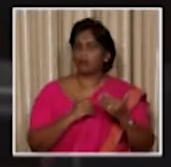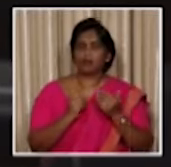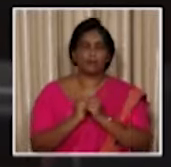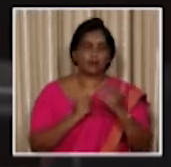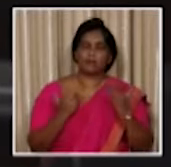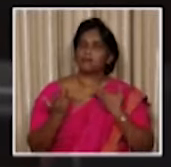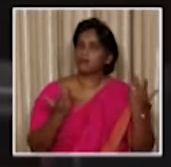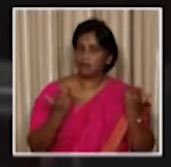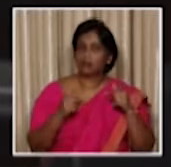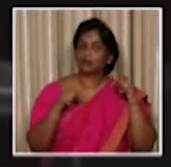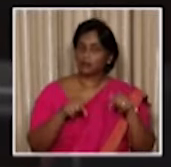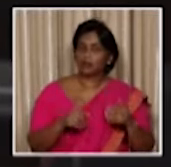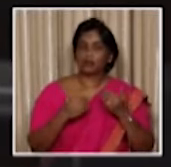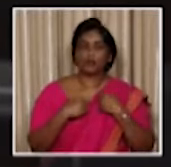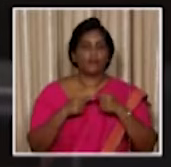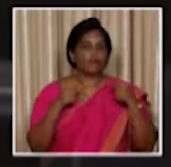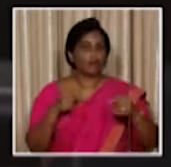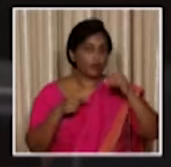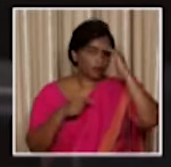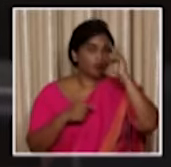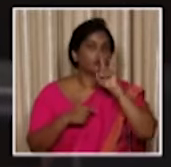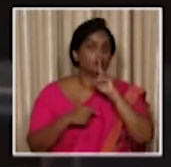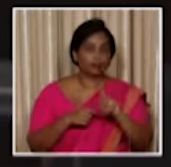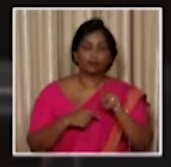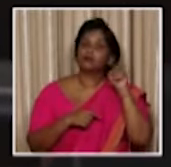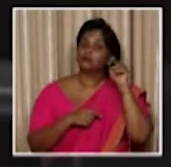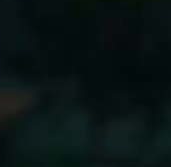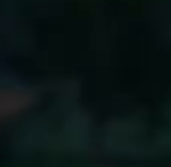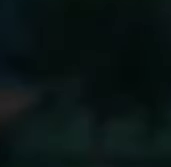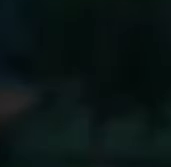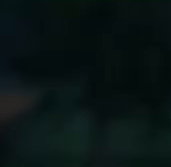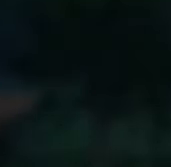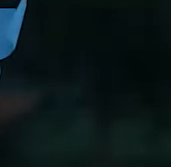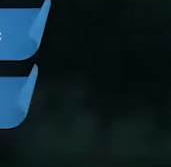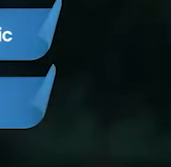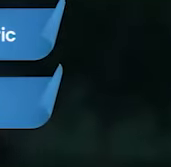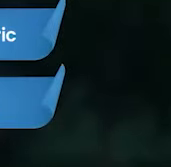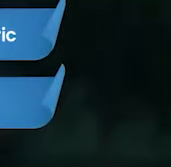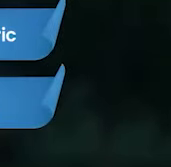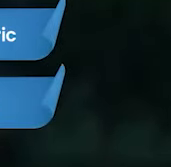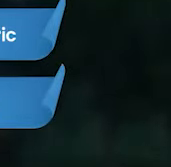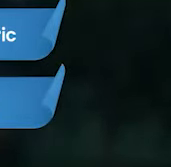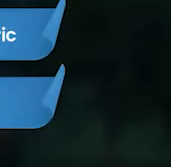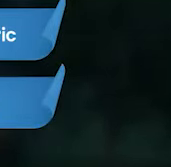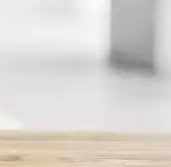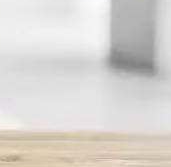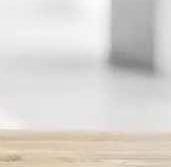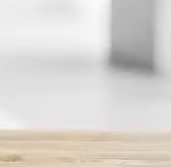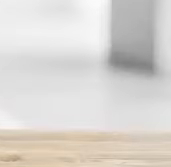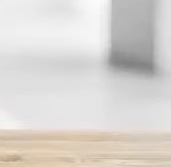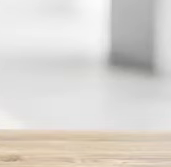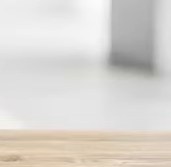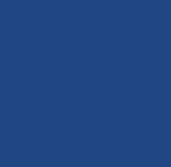නෑ දැන් අපේ විපක්ෂ නායකතුමා කියන්නේ එතුමාවම Aquaproof 7-in-1 high performing waterproofing